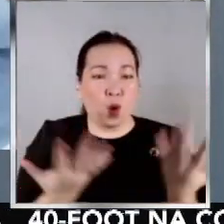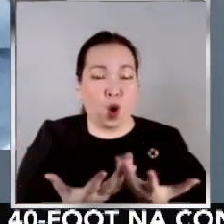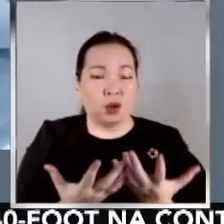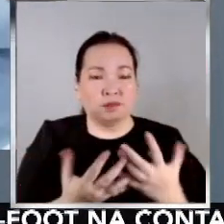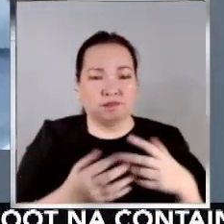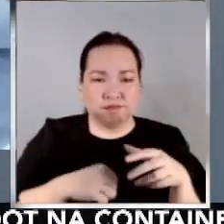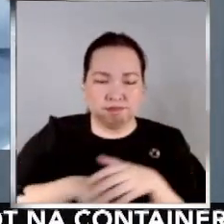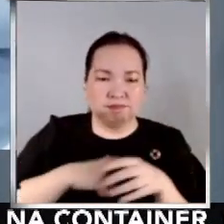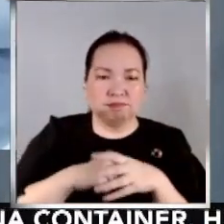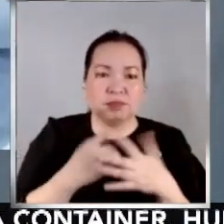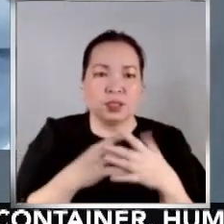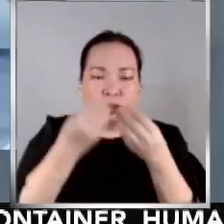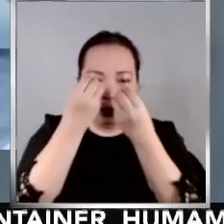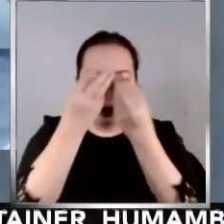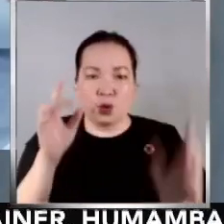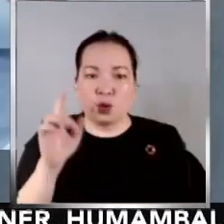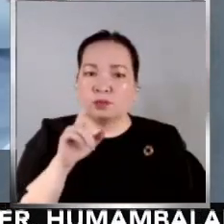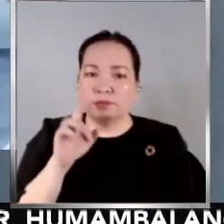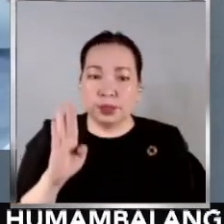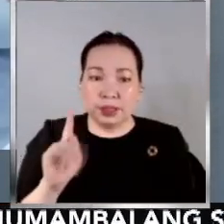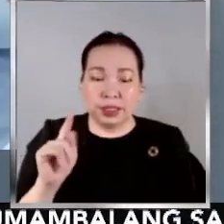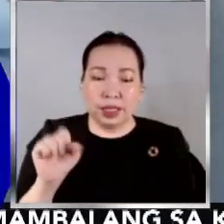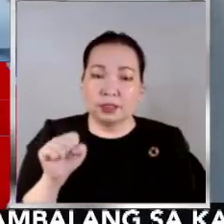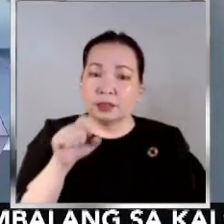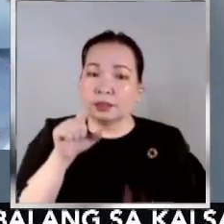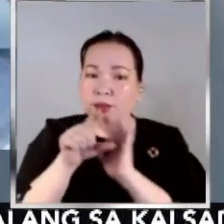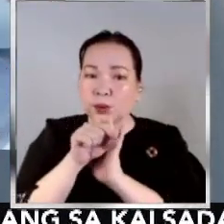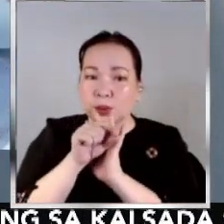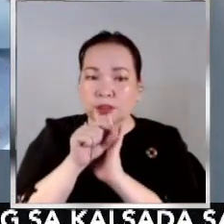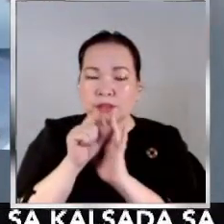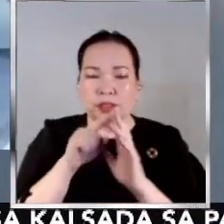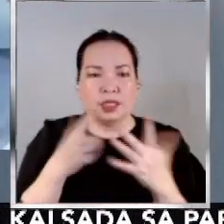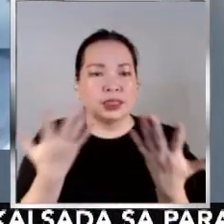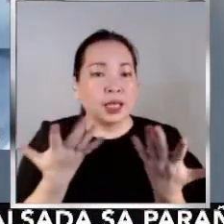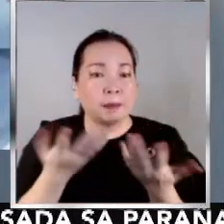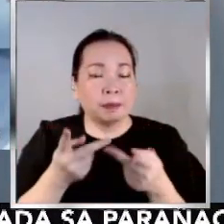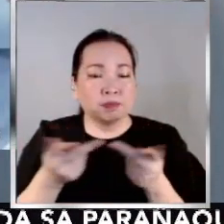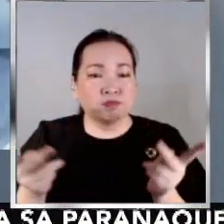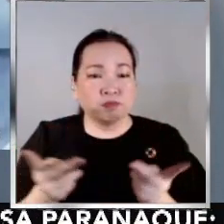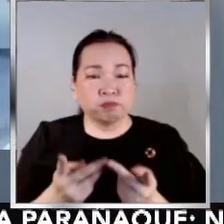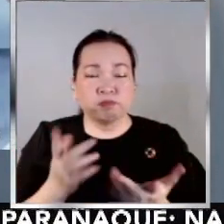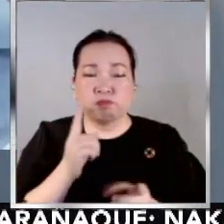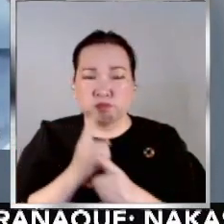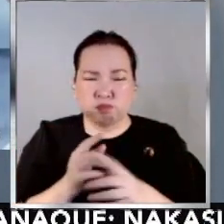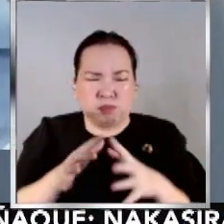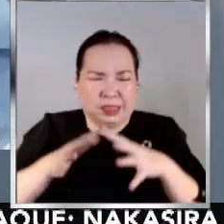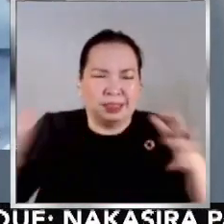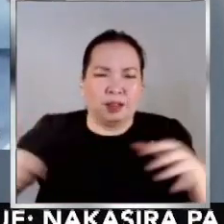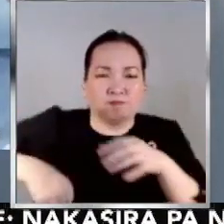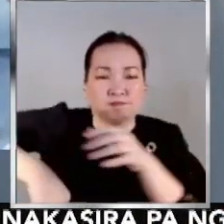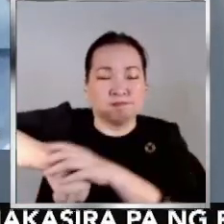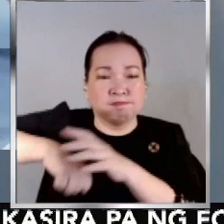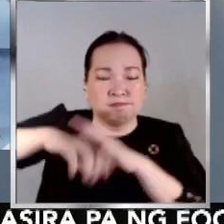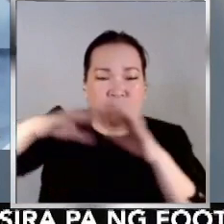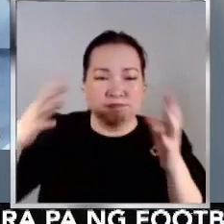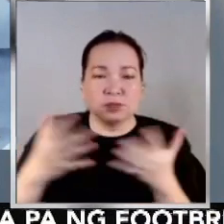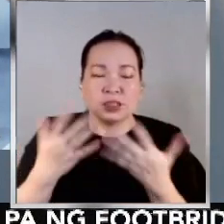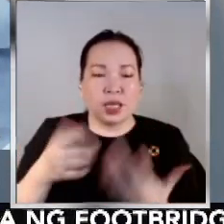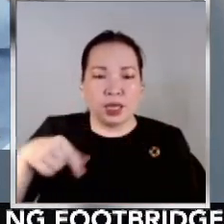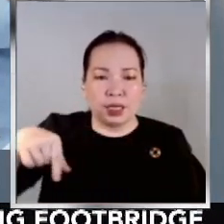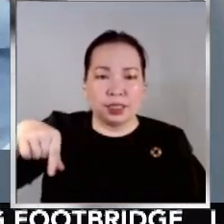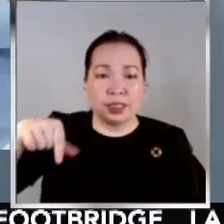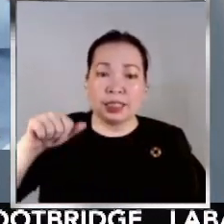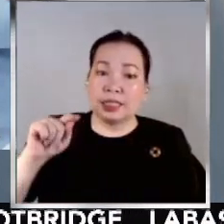official Twitter account ng BTS. Gaganapin ang opening ceremony ng biggest football event sa November 20 sa Qatar. Bukod